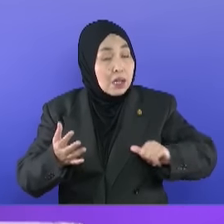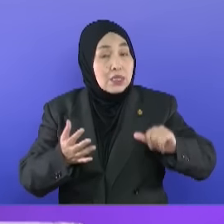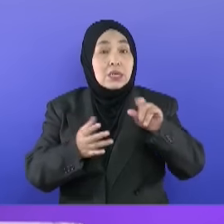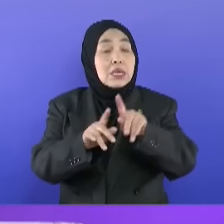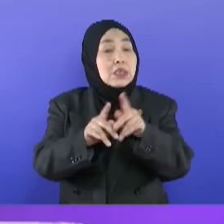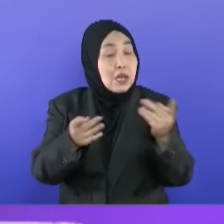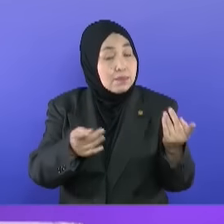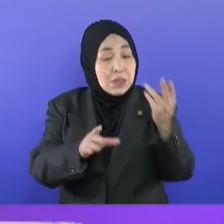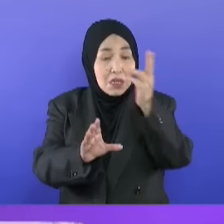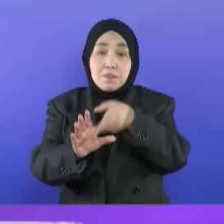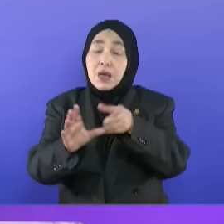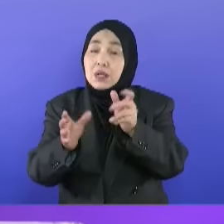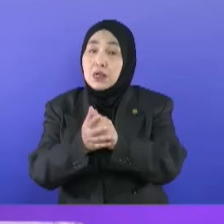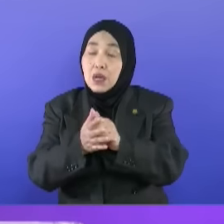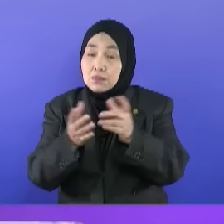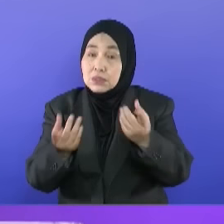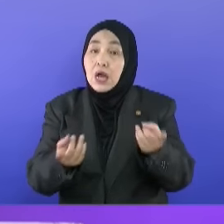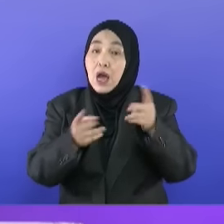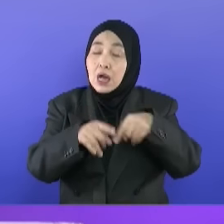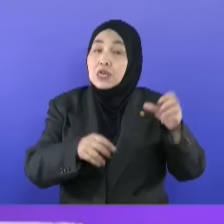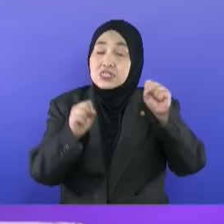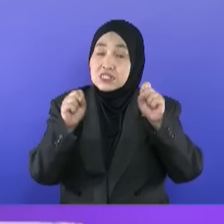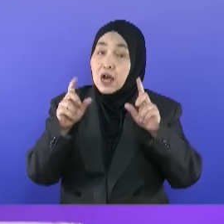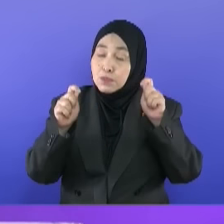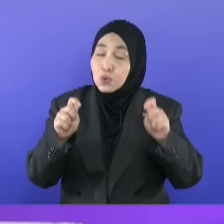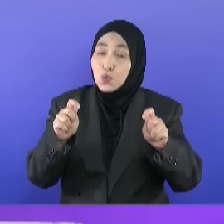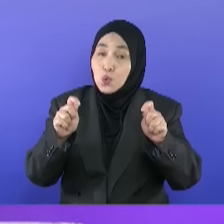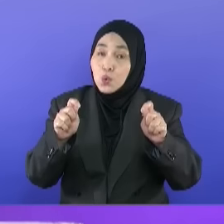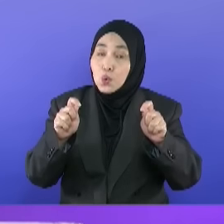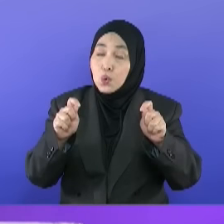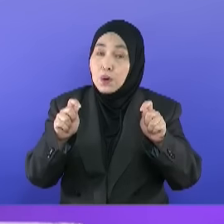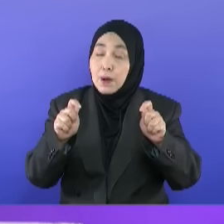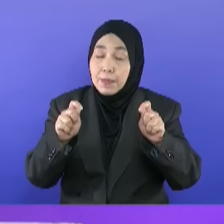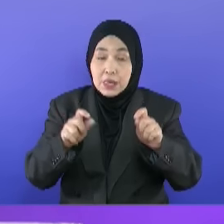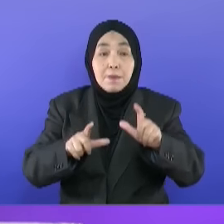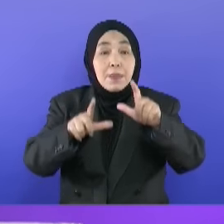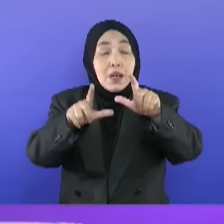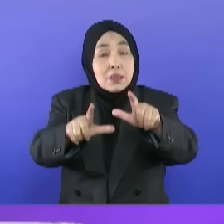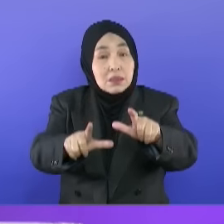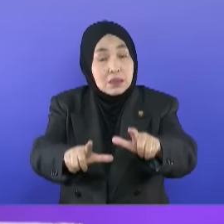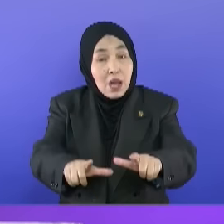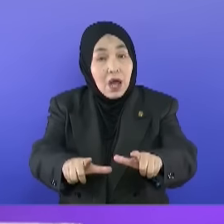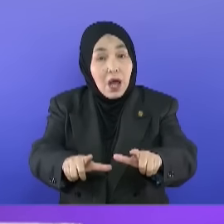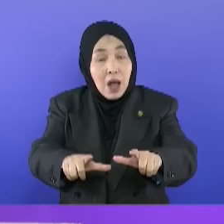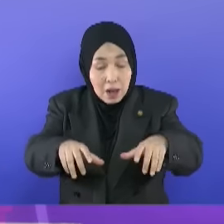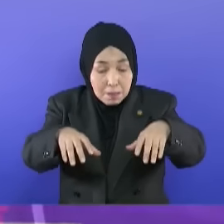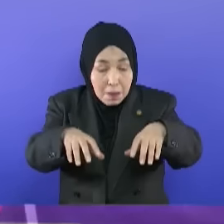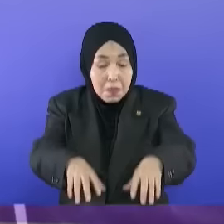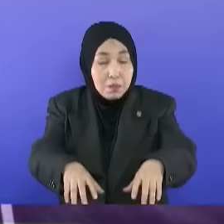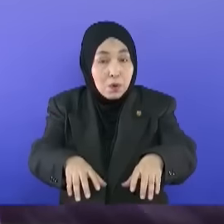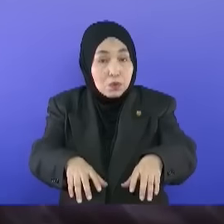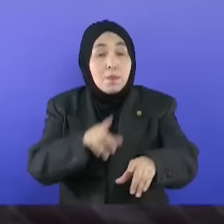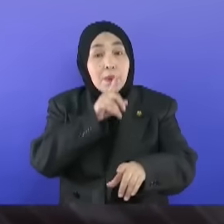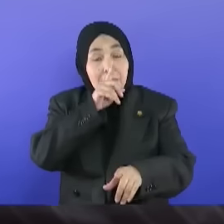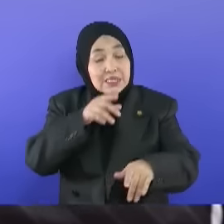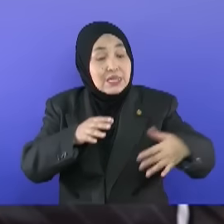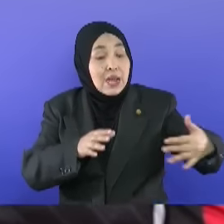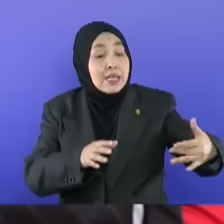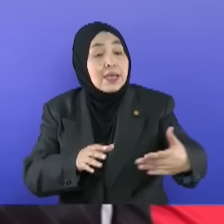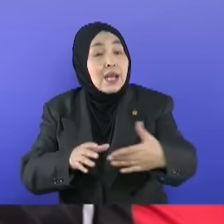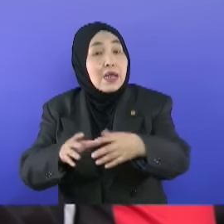yang terlibat dengan peristiwa hari Sabtu menongkah ataupun apa meletak er bubu tersebut untuk memastikan